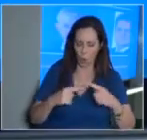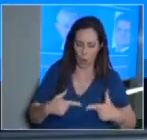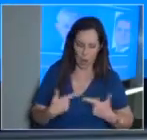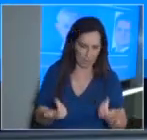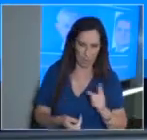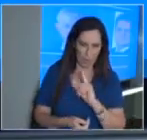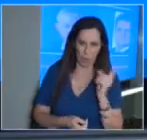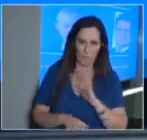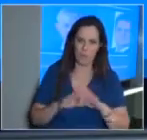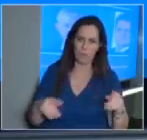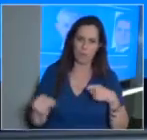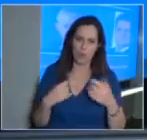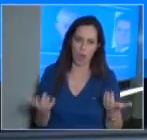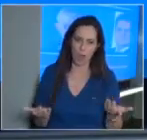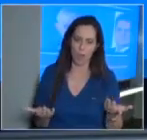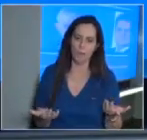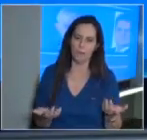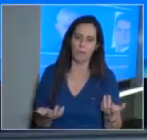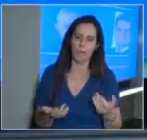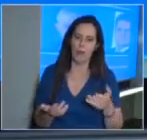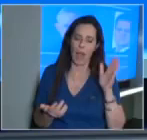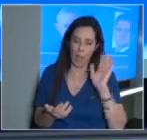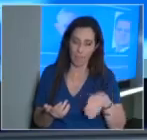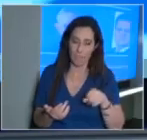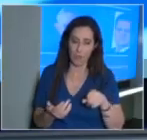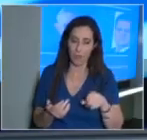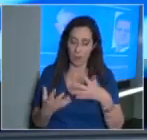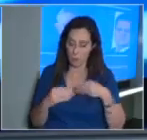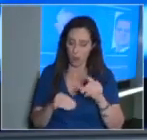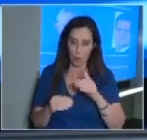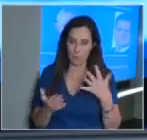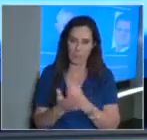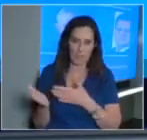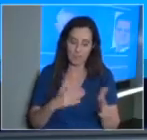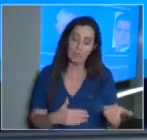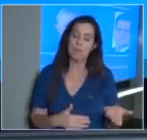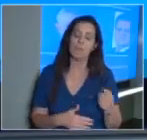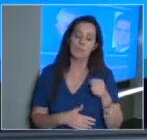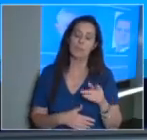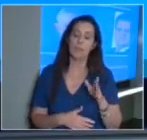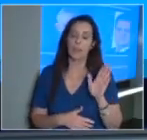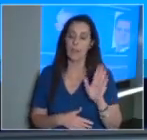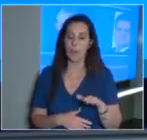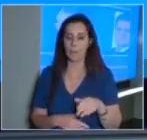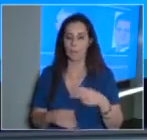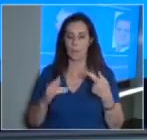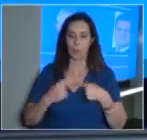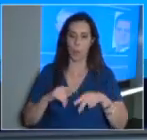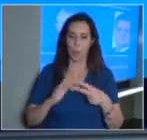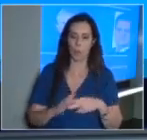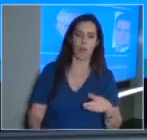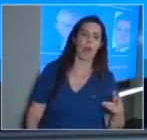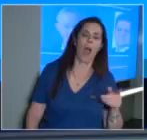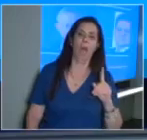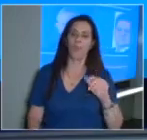ללא פשרה מסוימת פה ושם, אפילו התא המשפחתי לא היה קיים. אז זה הנושא, גם בתחום הפוליטי.